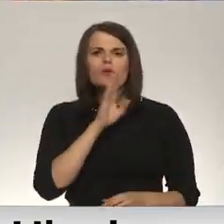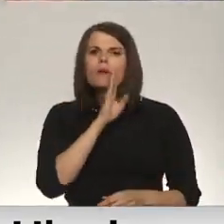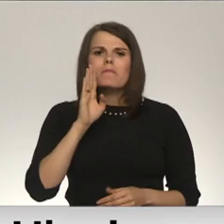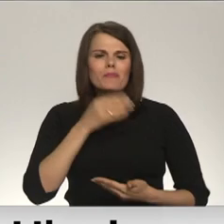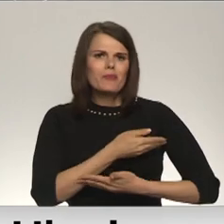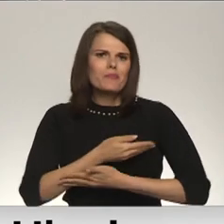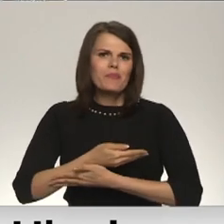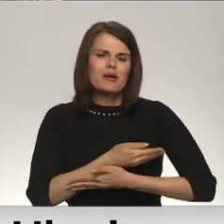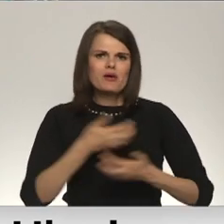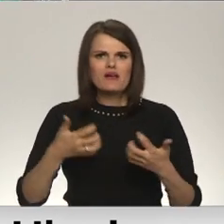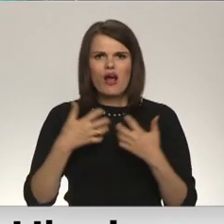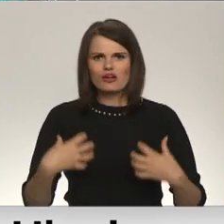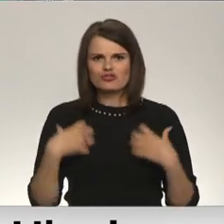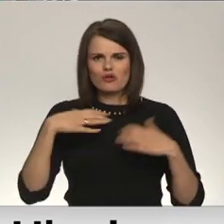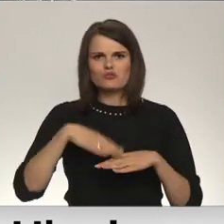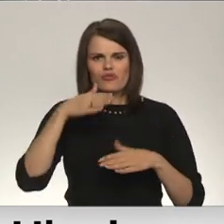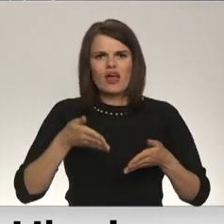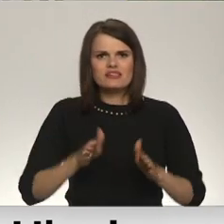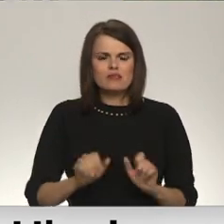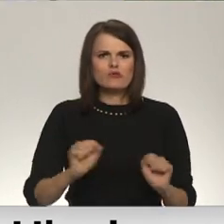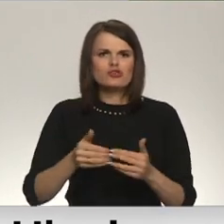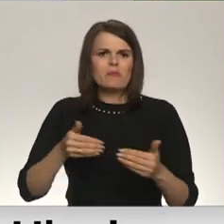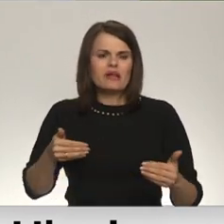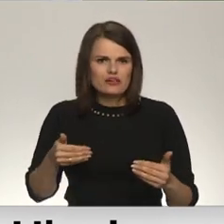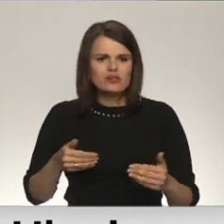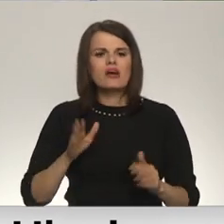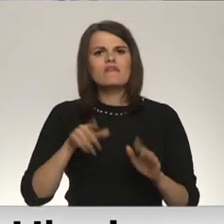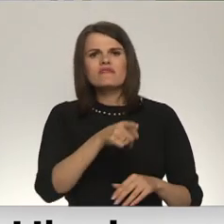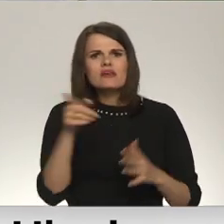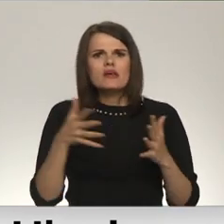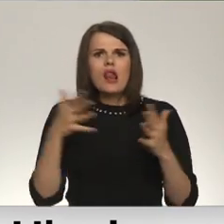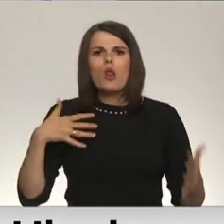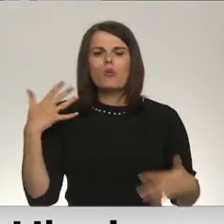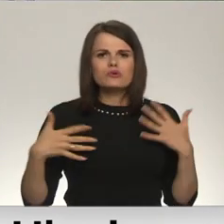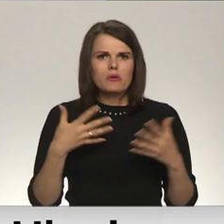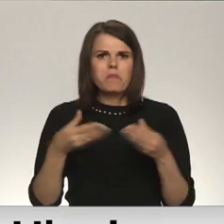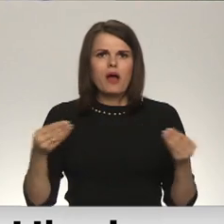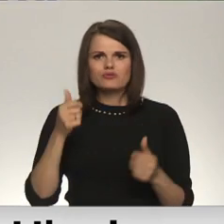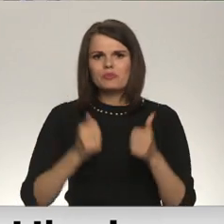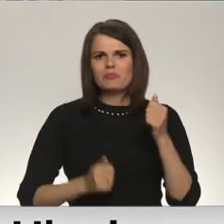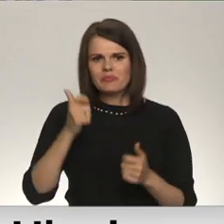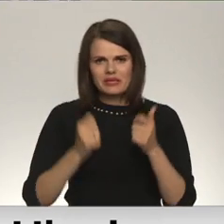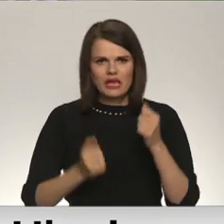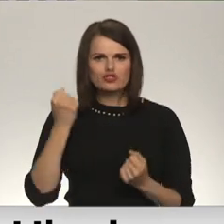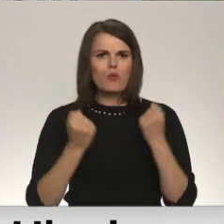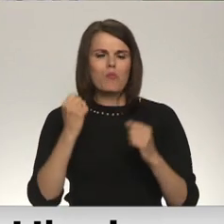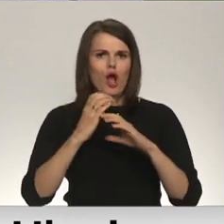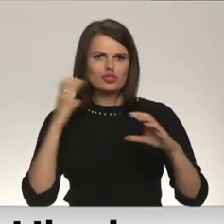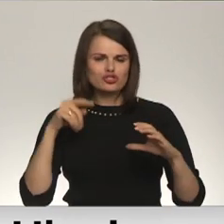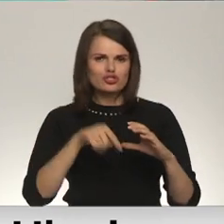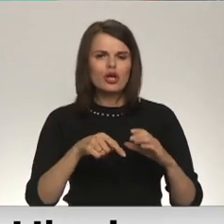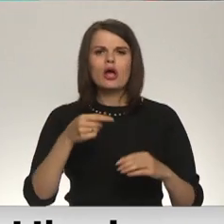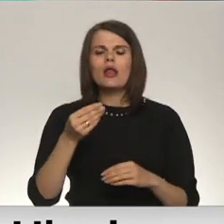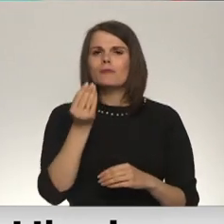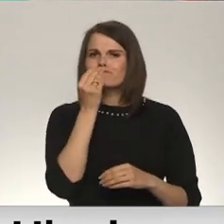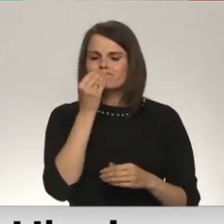kuru bērniņi kara šausmu dēļ dzimuši priekšlaicīgi, vai viņām no lielajiem uztraukumiem ir pazudis piens, tad mašīnā ir zīdaiņu